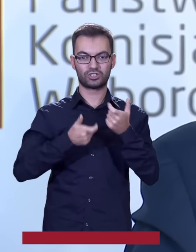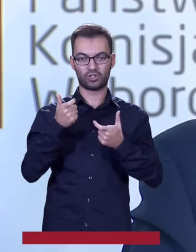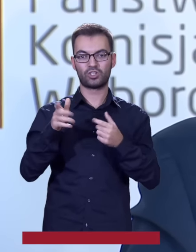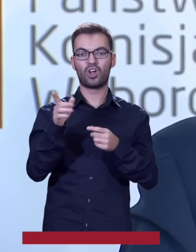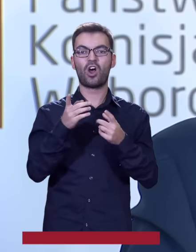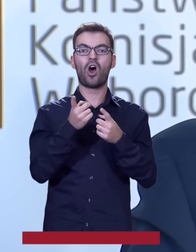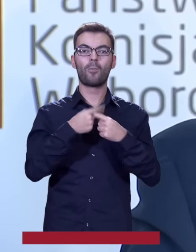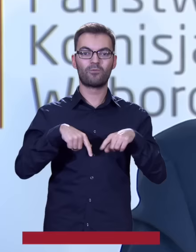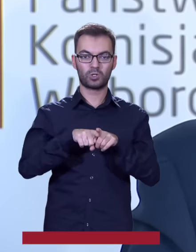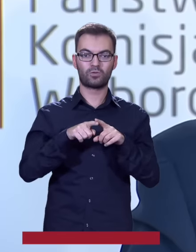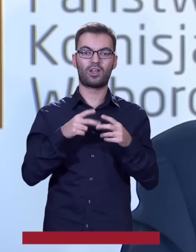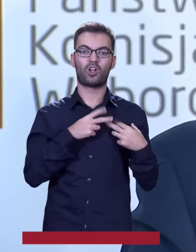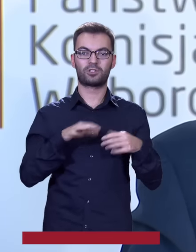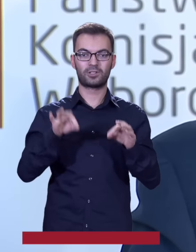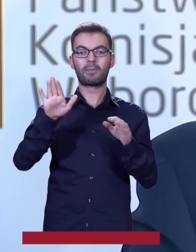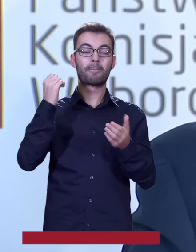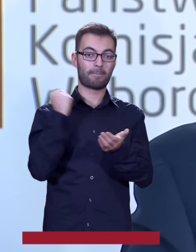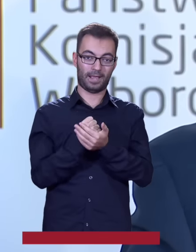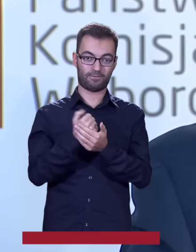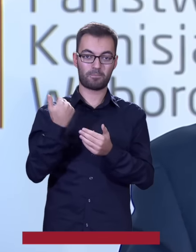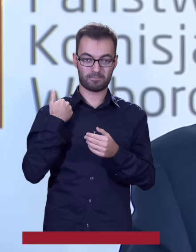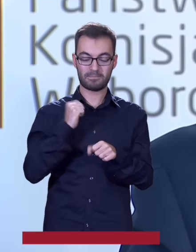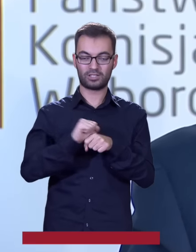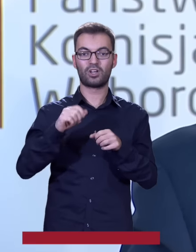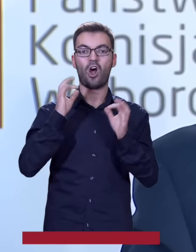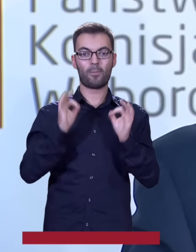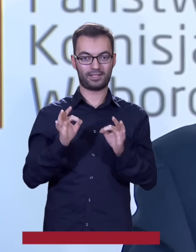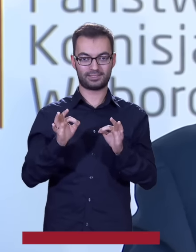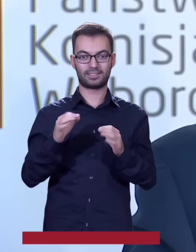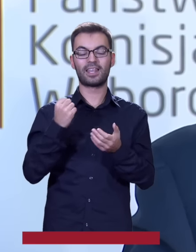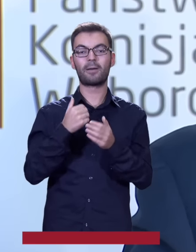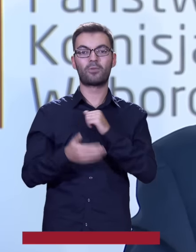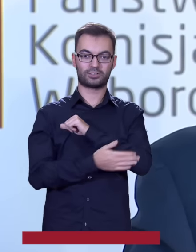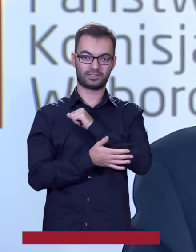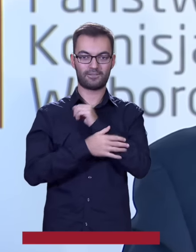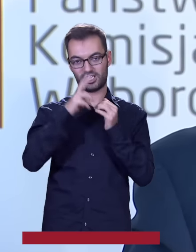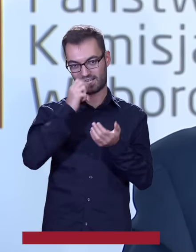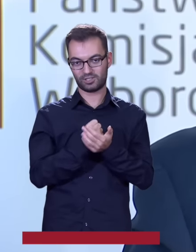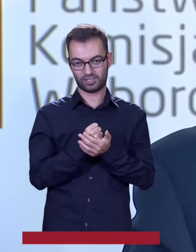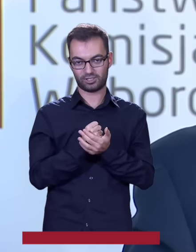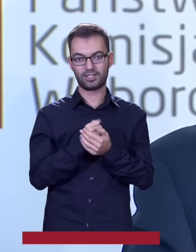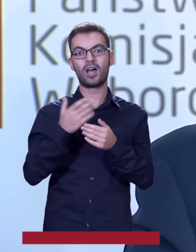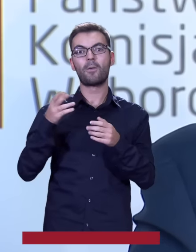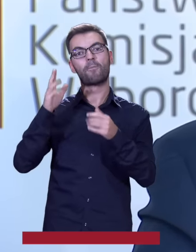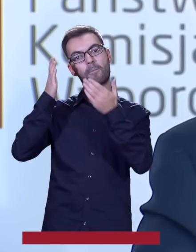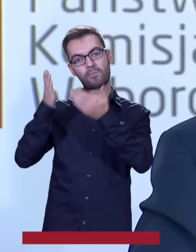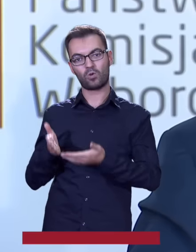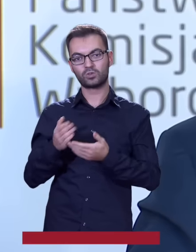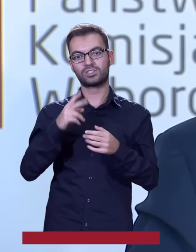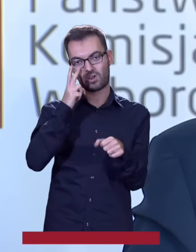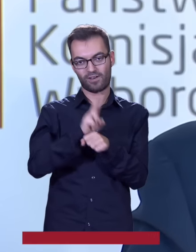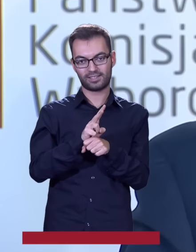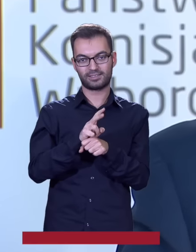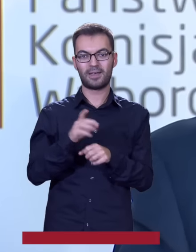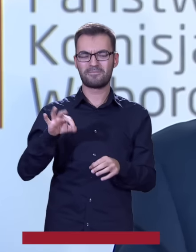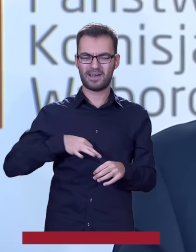wyborczej mają prawo być obecni na podstawie zaświadczenia wydanego zgodnie z przepisami kodeksu mężowie zaufania. W zasadzie pani